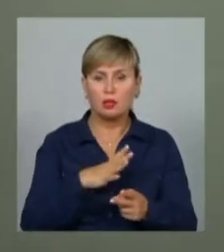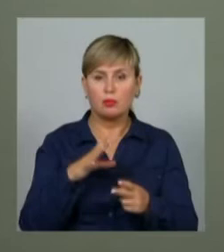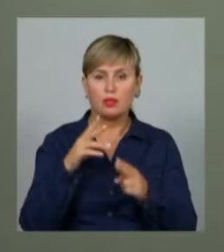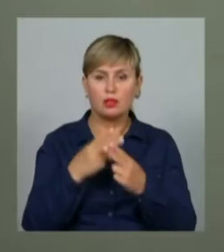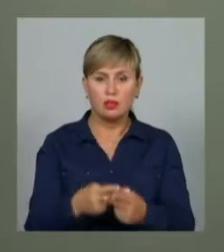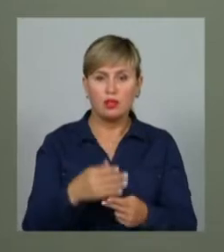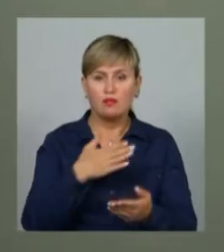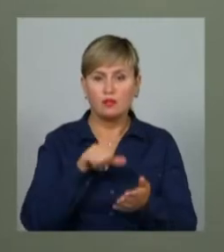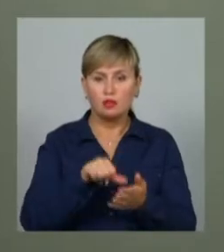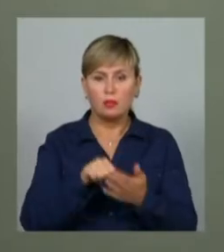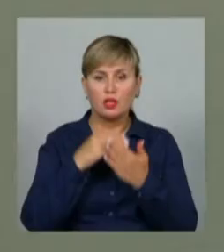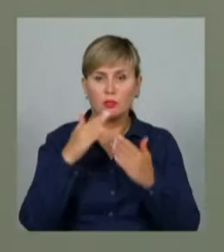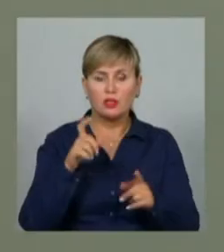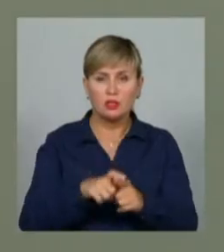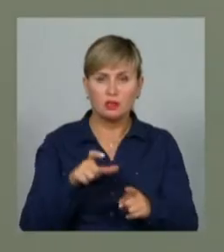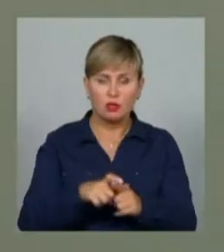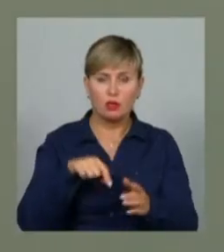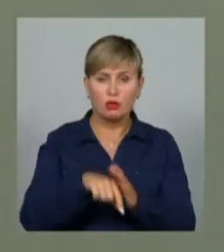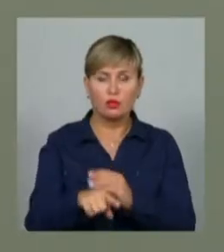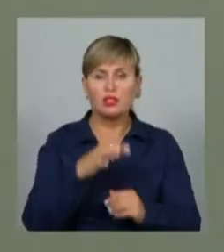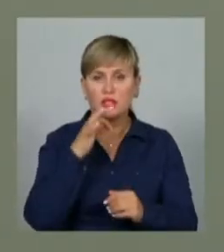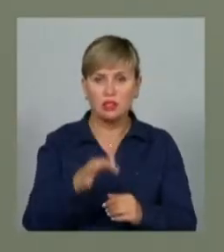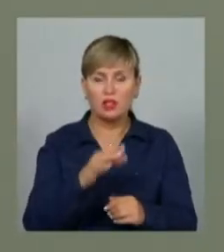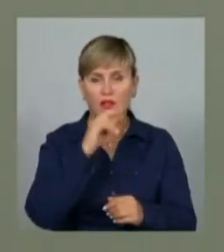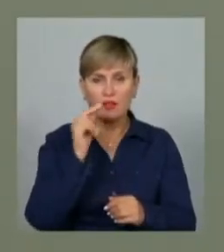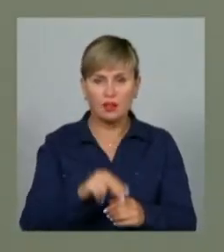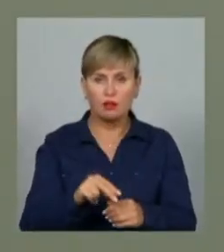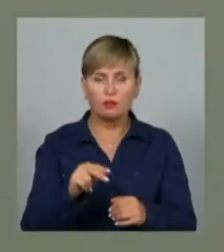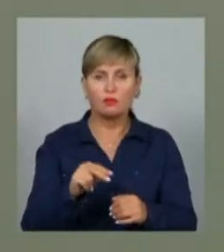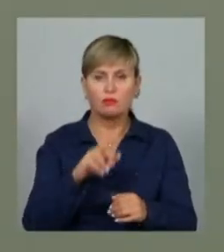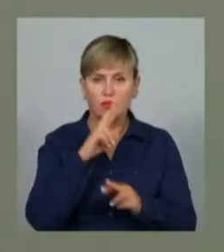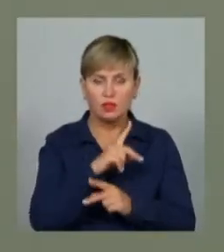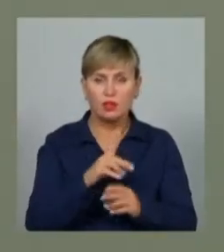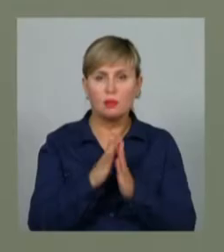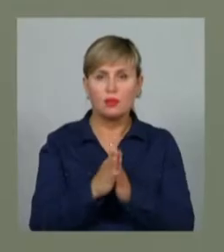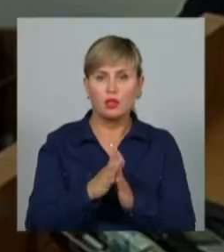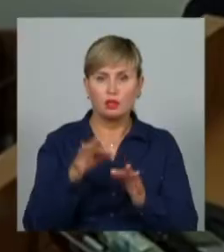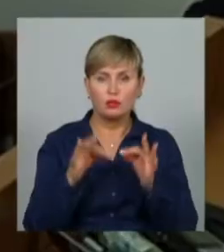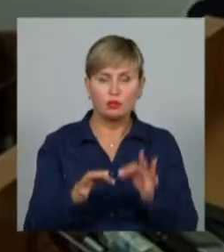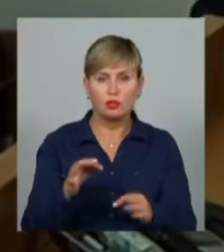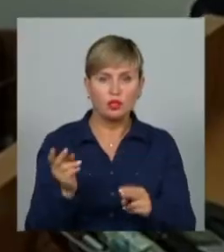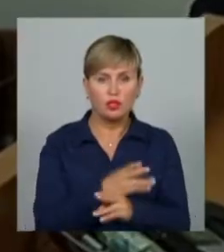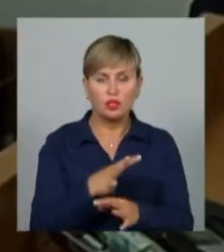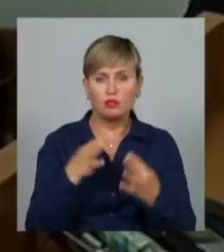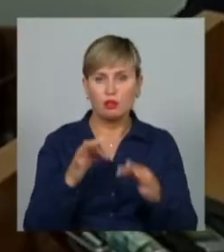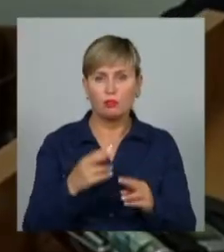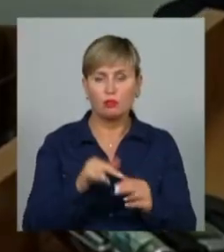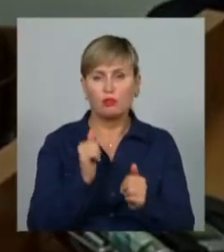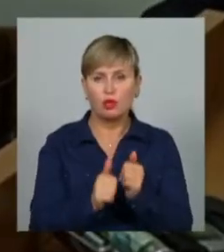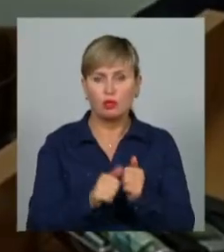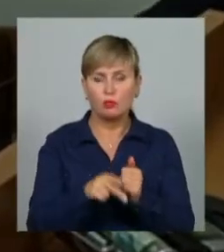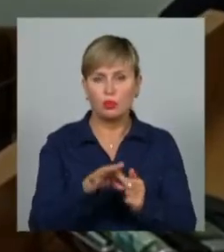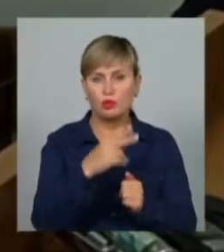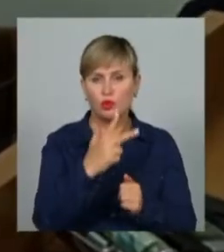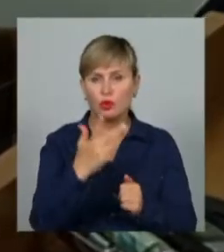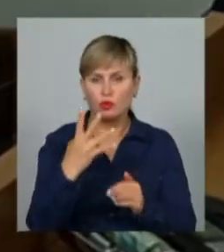с последним словом, большинство фигурантов уголовного дела признали вину и раскаялись в содеянном. Они просили суд не лишать их свободы, потому как у каждого по трое и